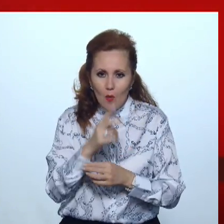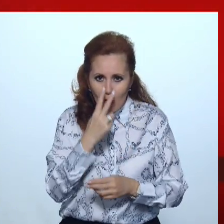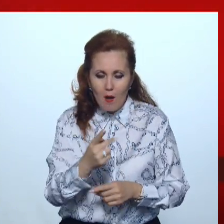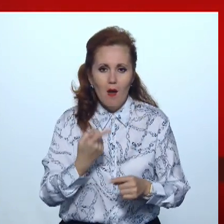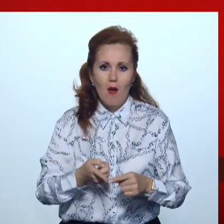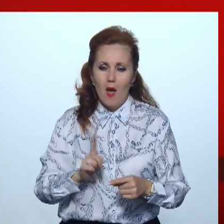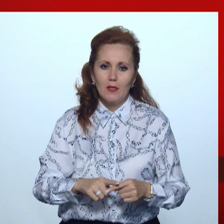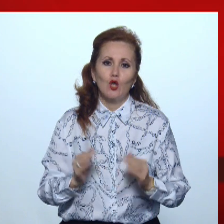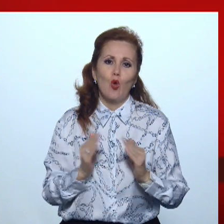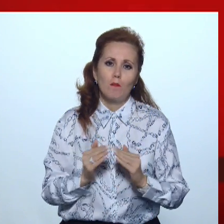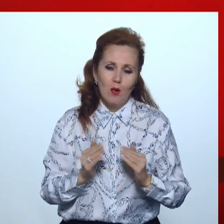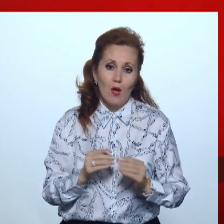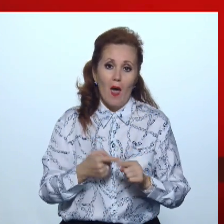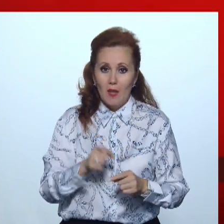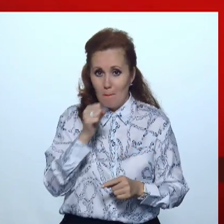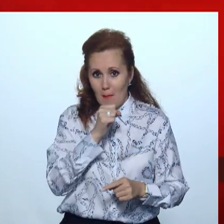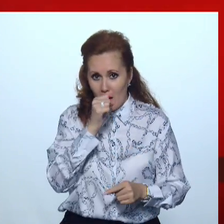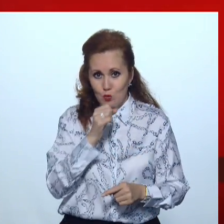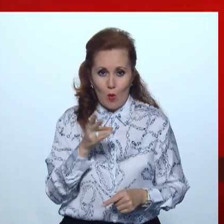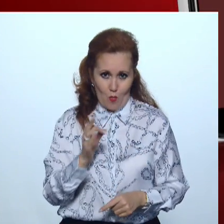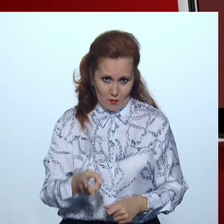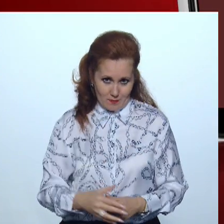определили животное домашнее. Это поросенок.